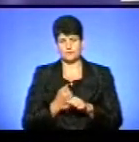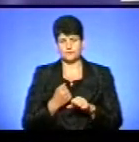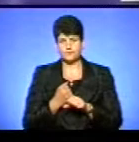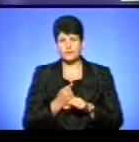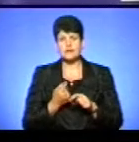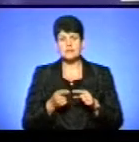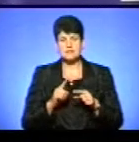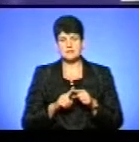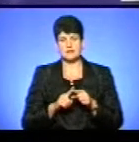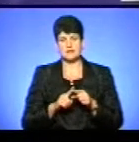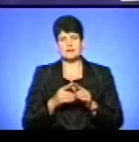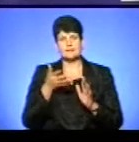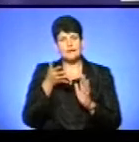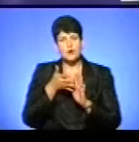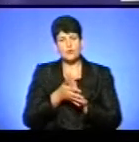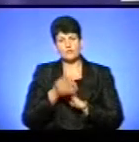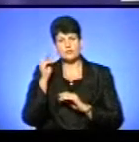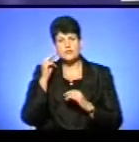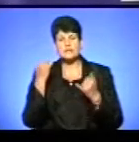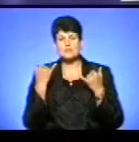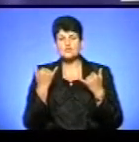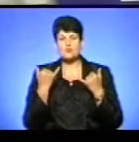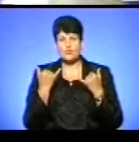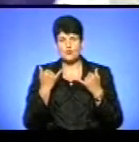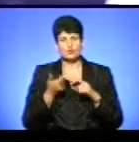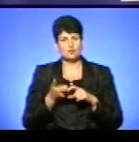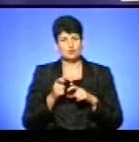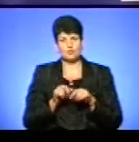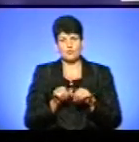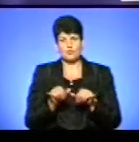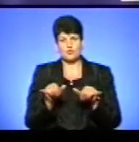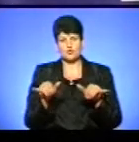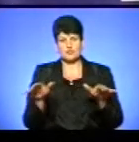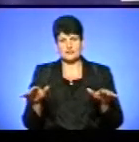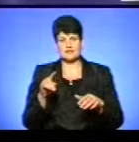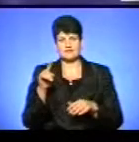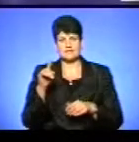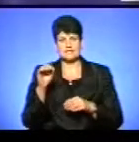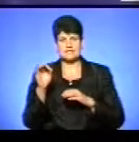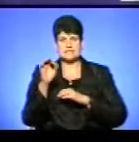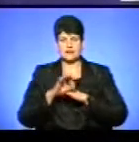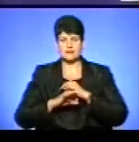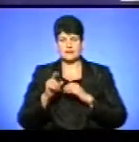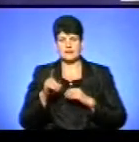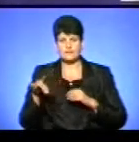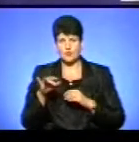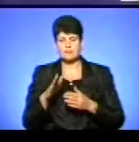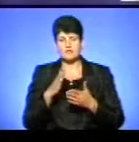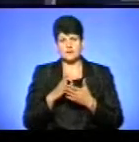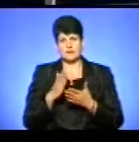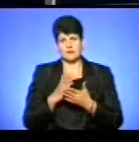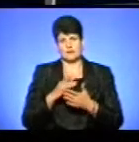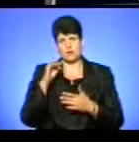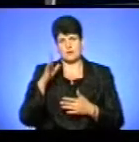методом інтегрованого навчання, яке на сьогодні дуже поширило в Західній Європі і набуває популярності у нас в